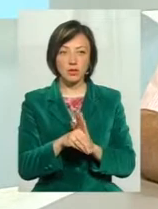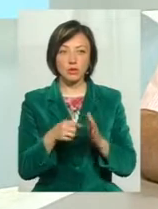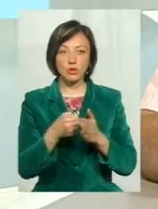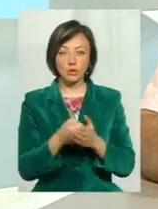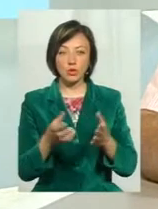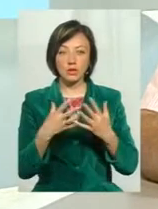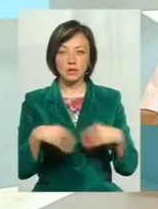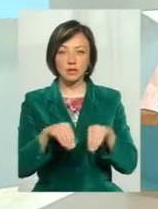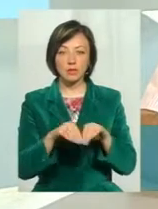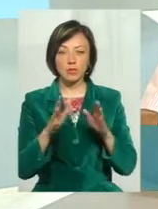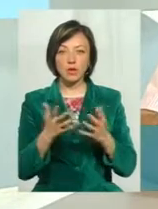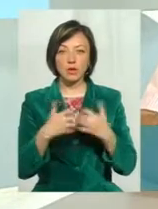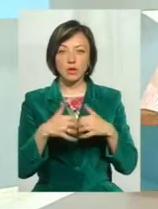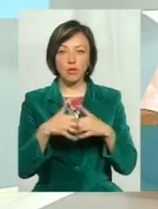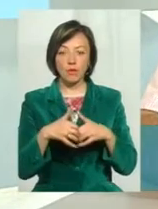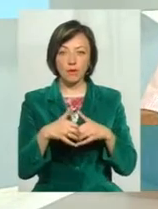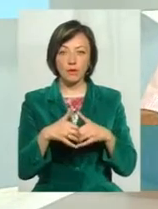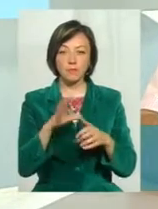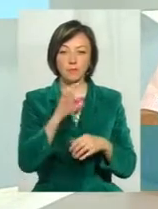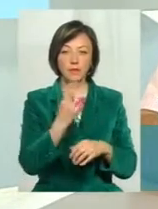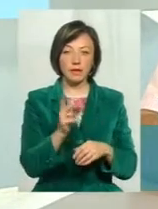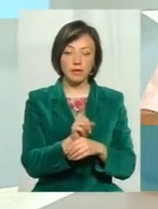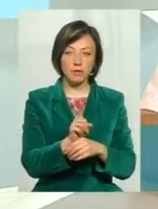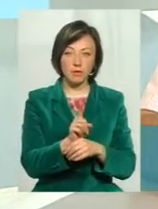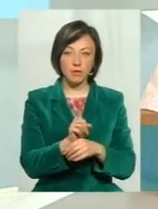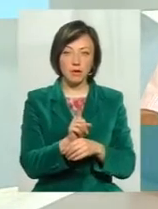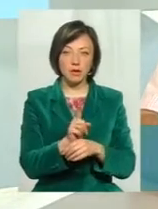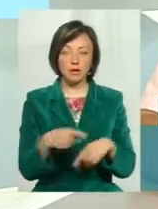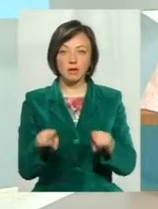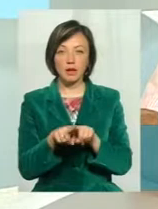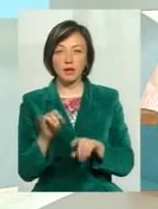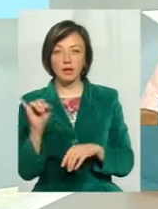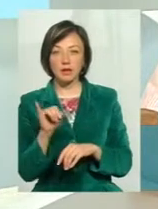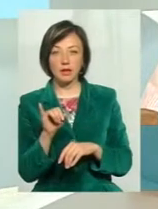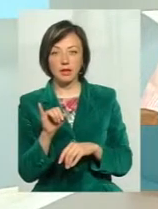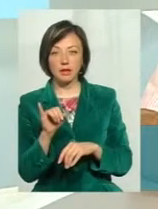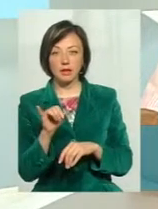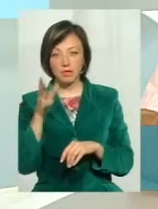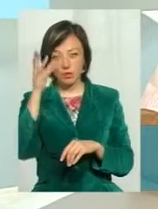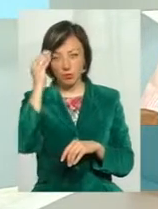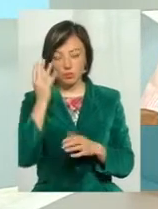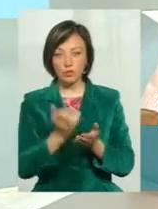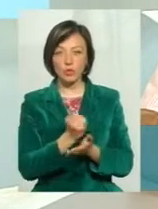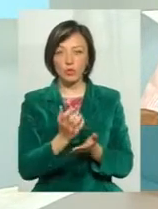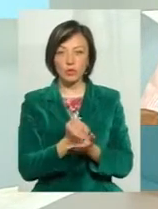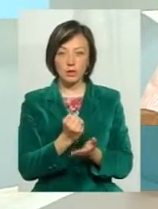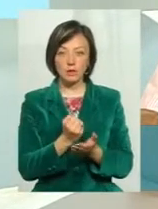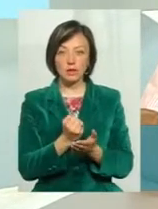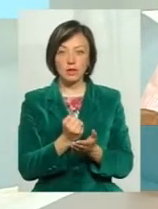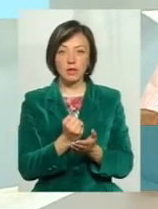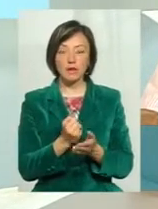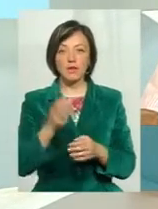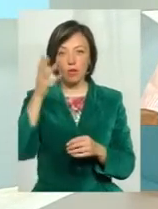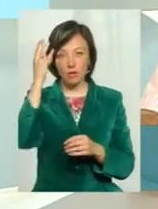складу сім'ї, на неї буде розраховуватись як соціальний норматив, так і будуть враховуватись доходи. Дохід